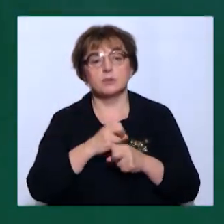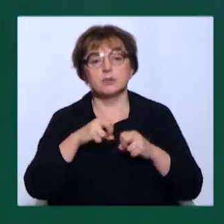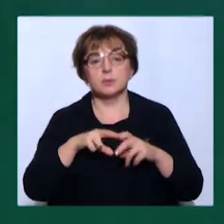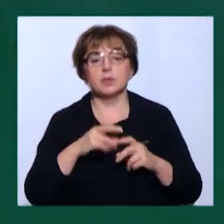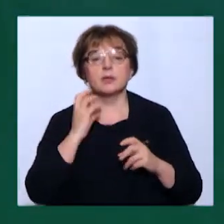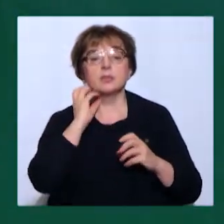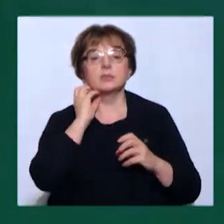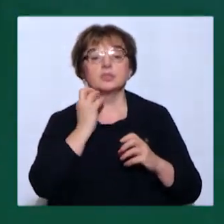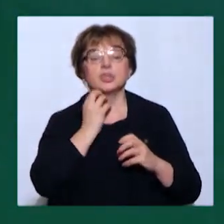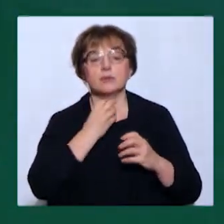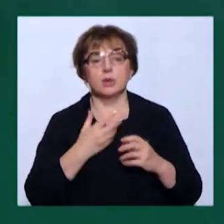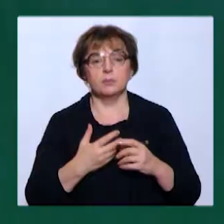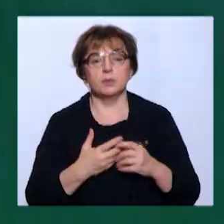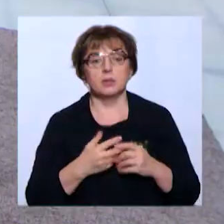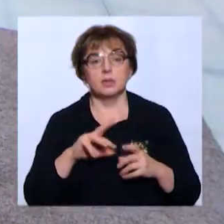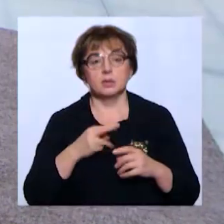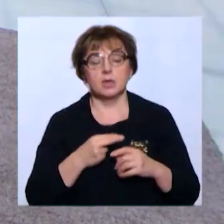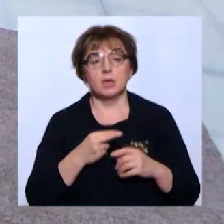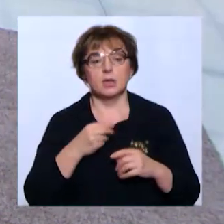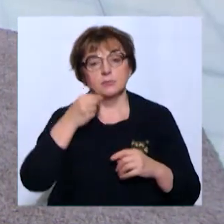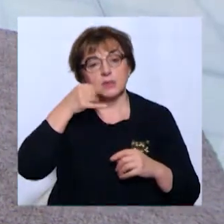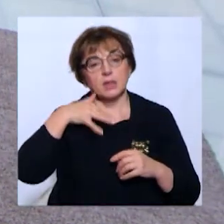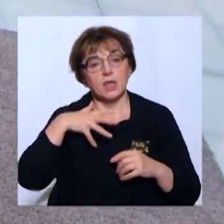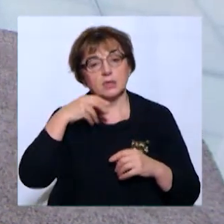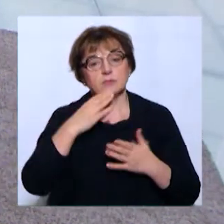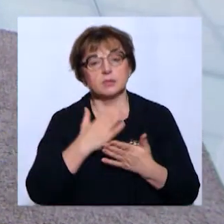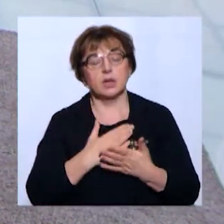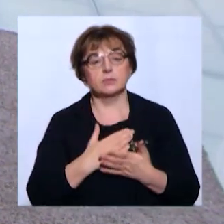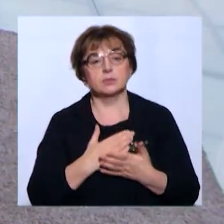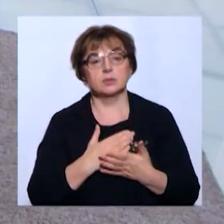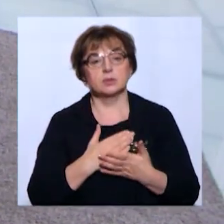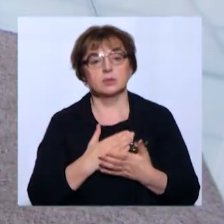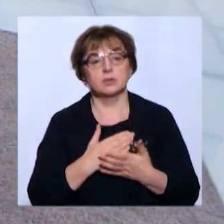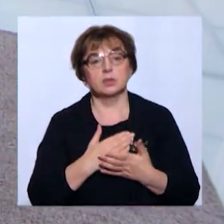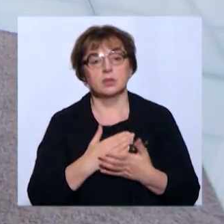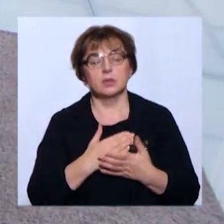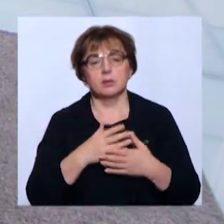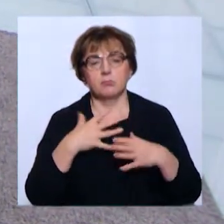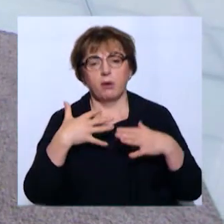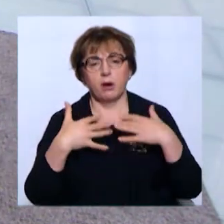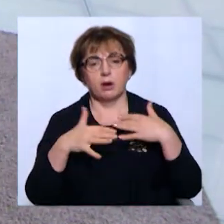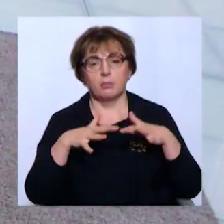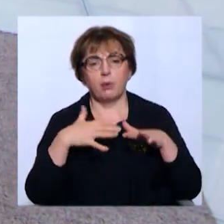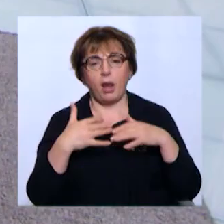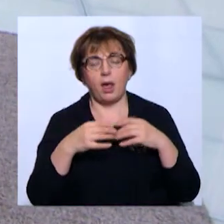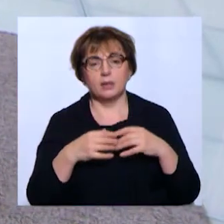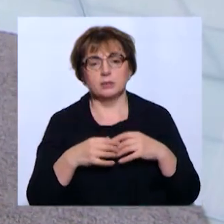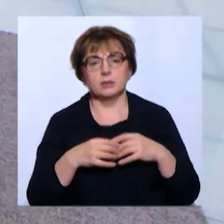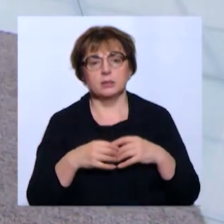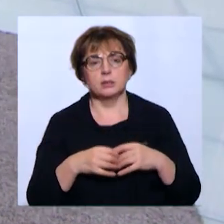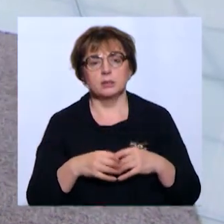სანერწყვე ჯირკვლები და ნერწყვს აქვს ბლანტი, იგი არის ბლანტი,